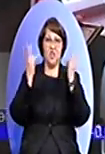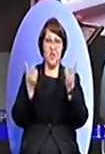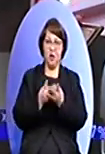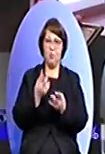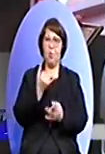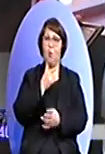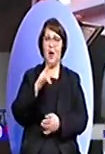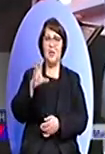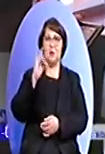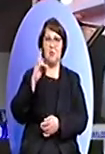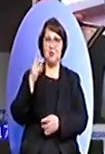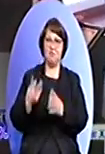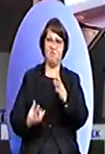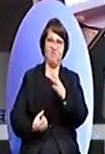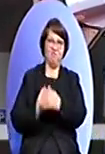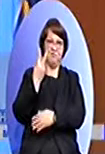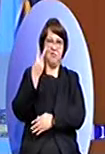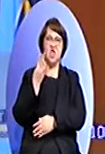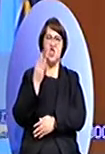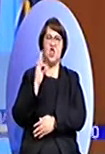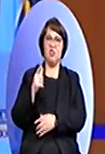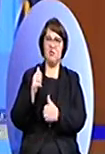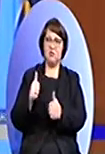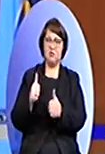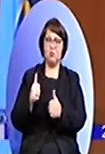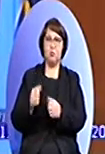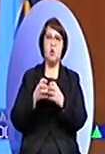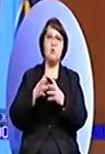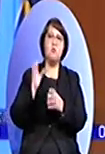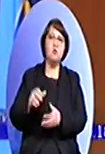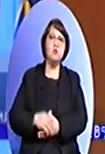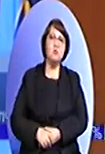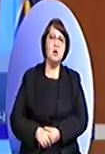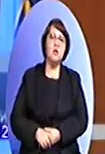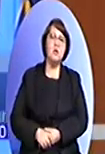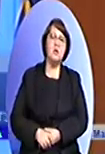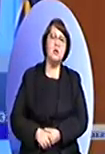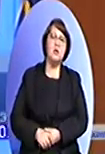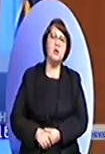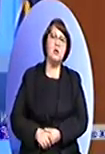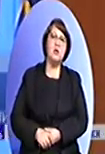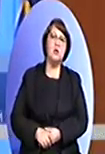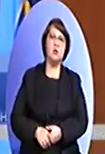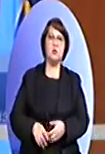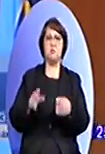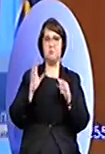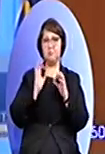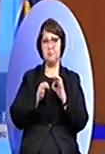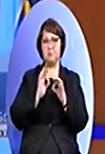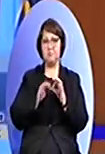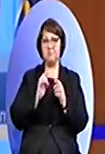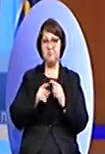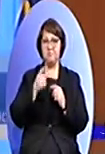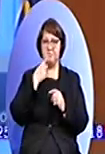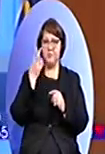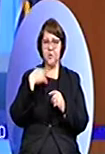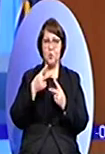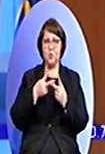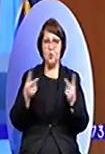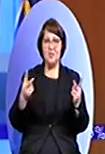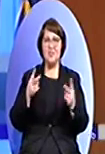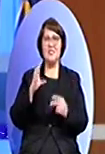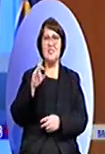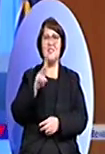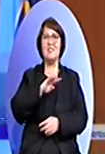салбарын шилдгээр шалгарлаа. Орчуулахад одоо төвөгтэй байгаа метафорын аргаар үтсэн үндэсний сэтгэлгээний онцлогийг илэрхийлсэн хэлний